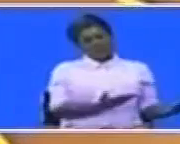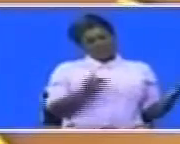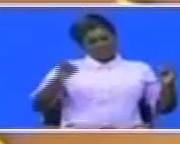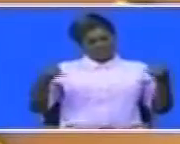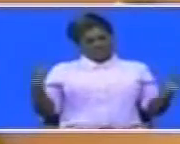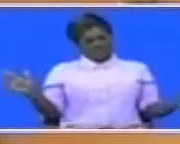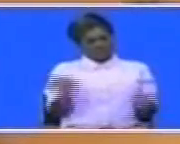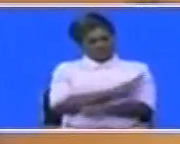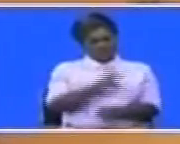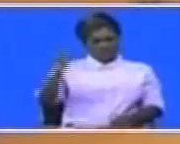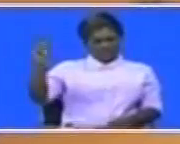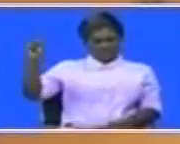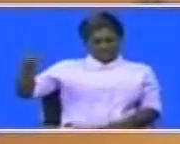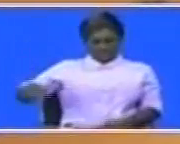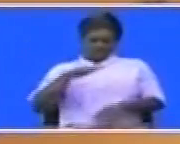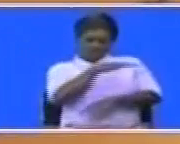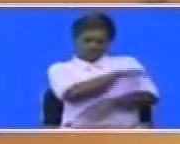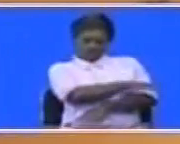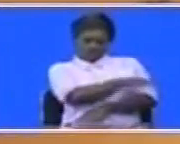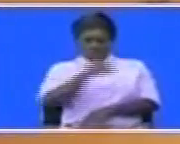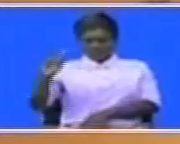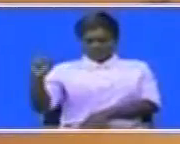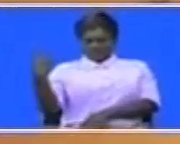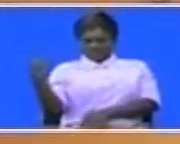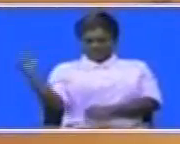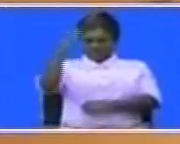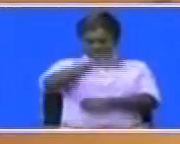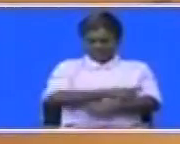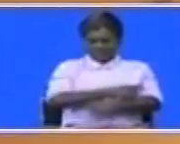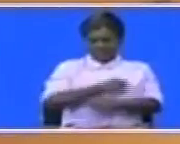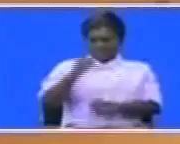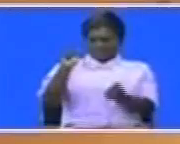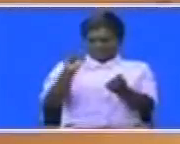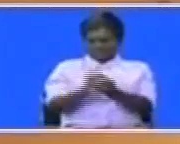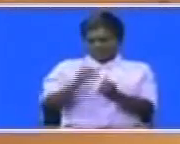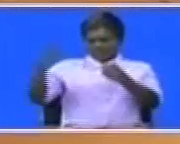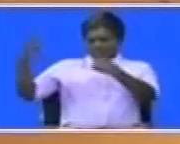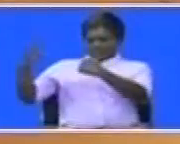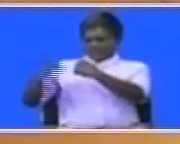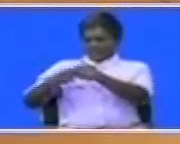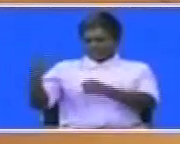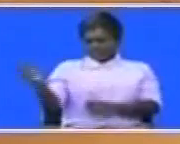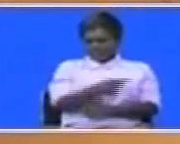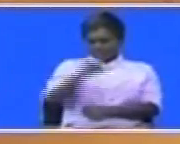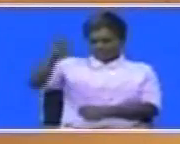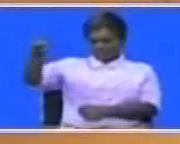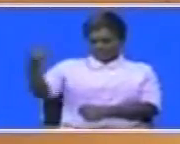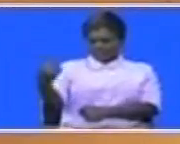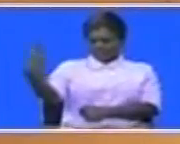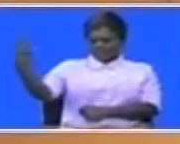taarifa kamili za KTN Leo jioni hii ya siku ya kwanza, ikiwa ni tarehe 18 mwezi wa Januari